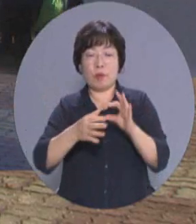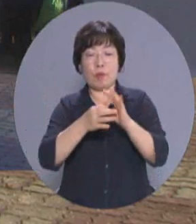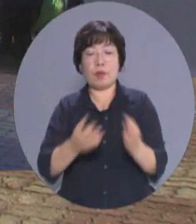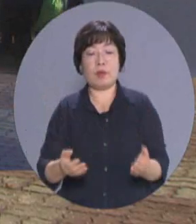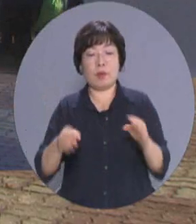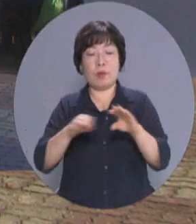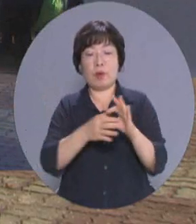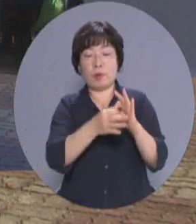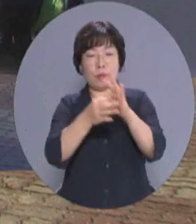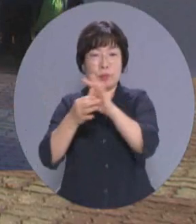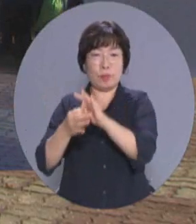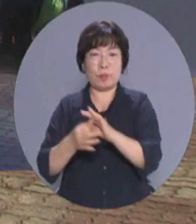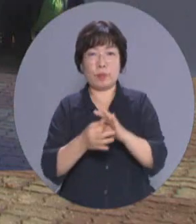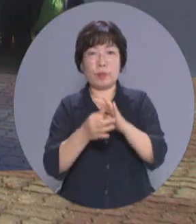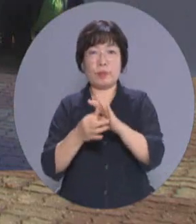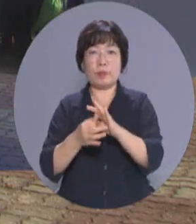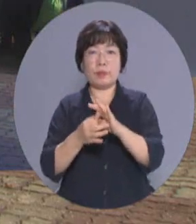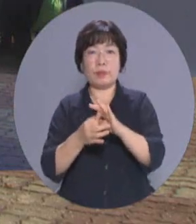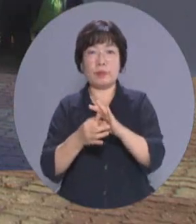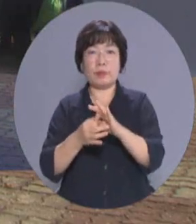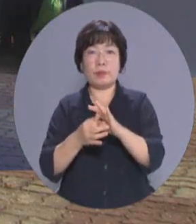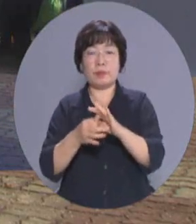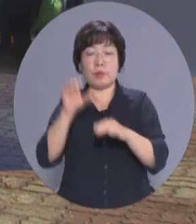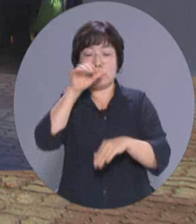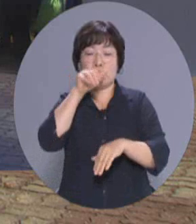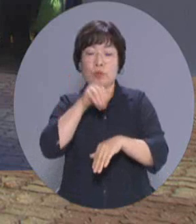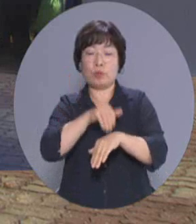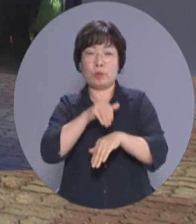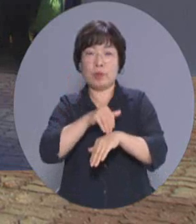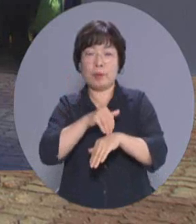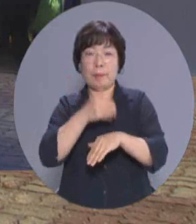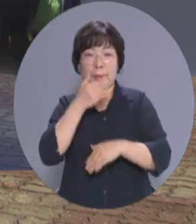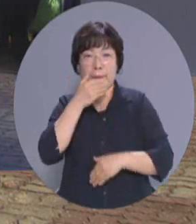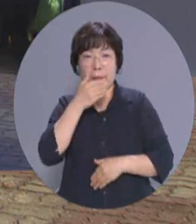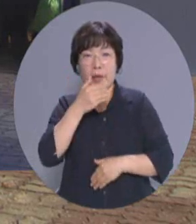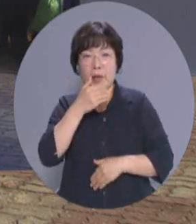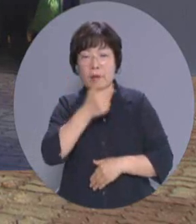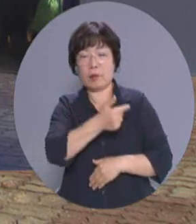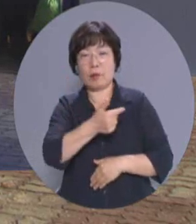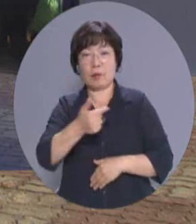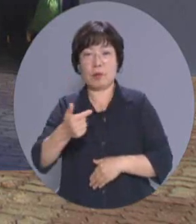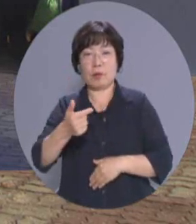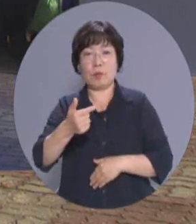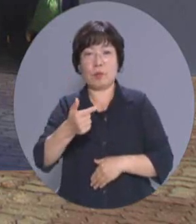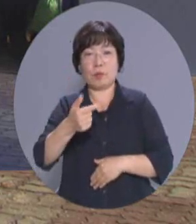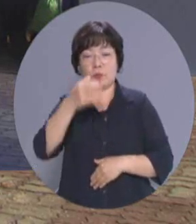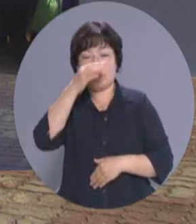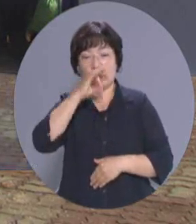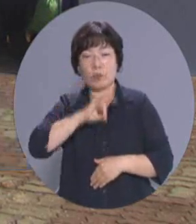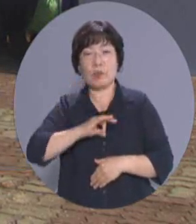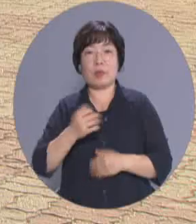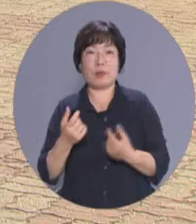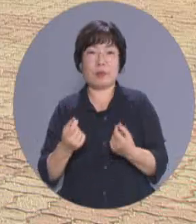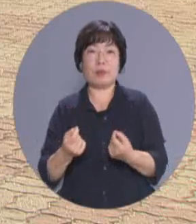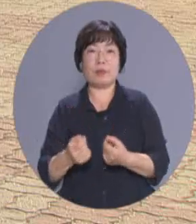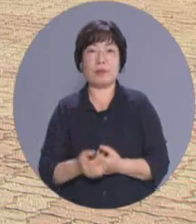민간인 뭐 다 합동으로 해서 같이 훈련할 수 있게 되어서 정말 되게 유익한